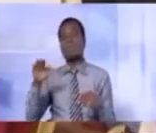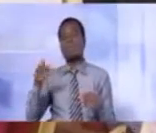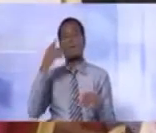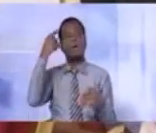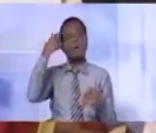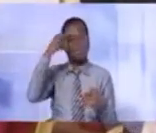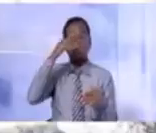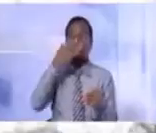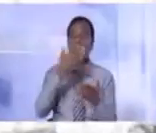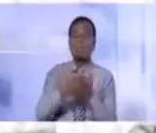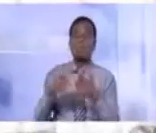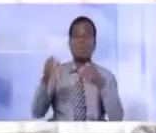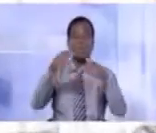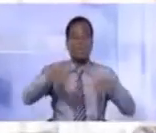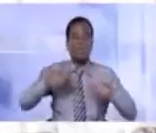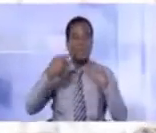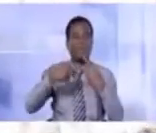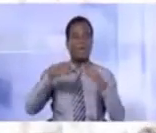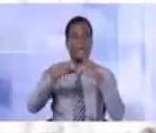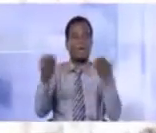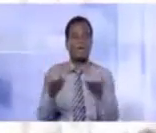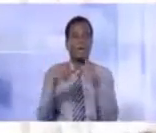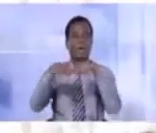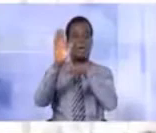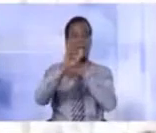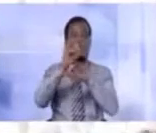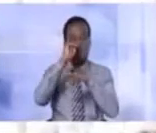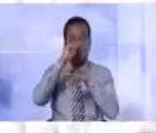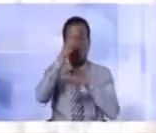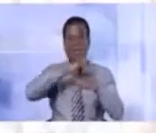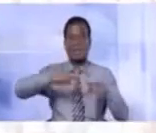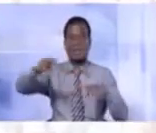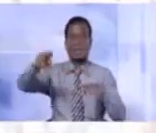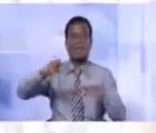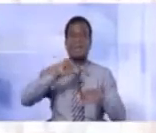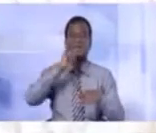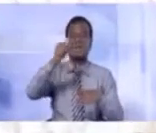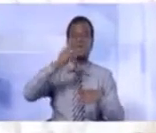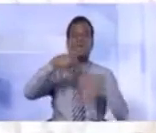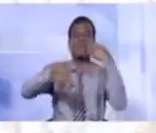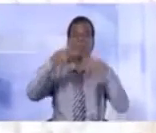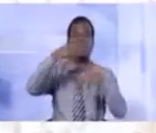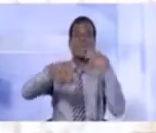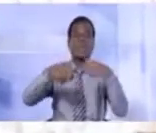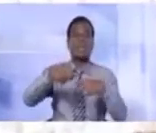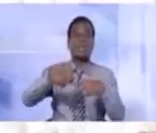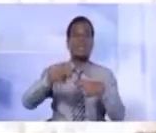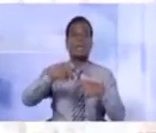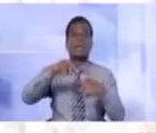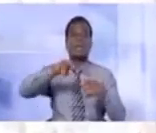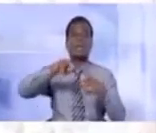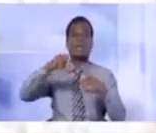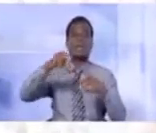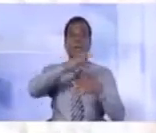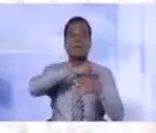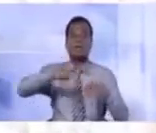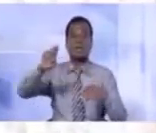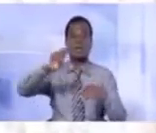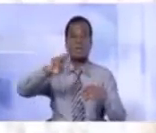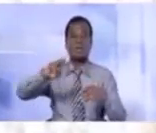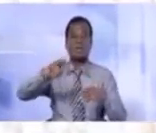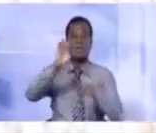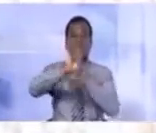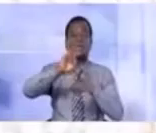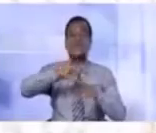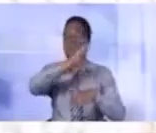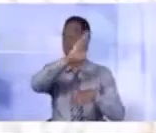coexistence en effet un côte d'ivoire la religion n'est pas le problème n'a jamais été le problème mais a